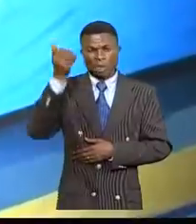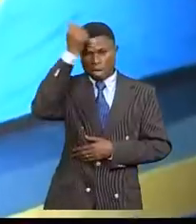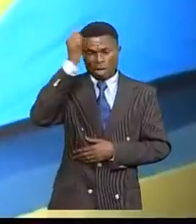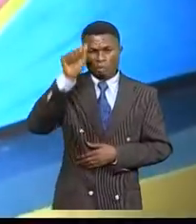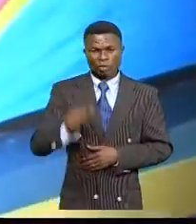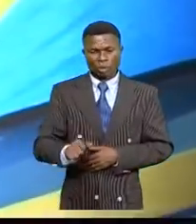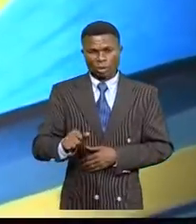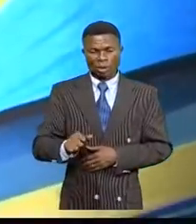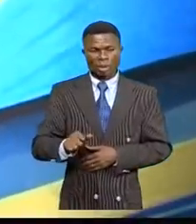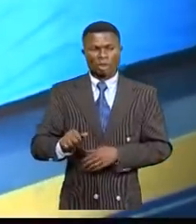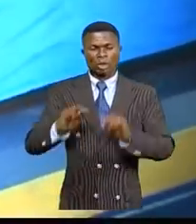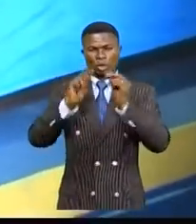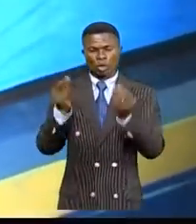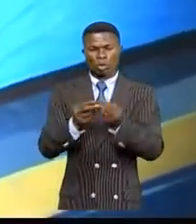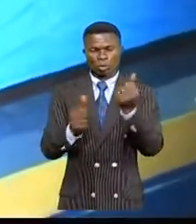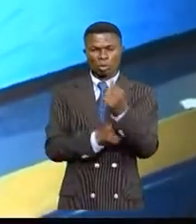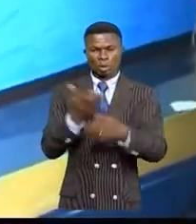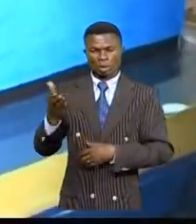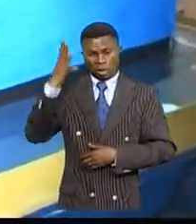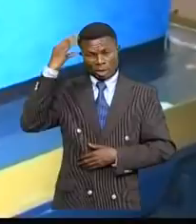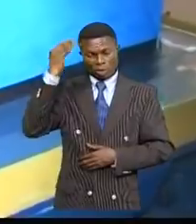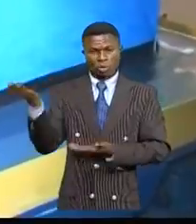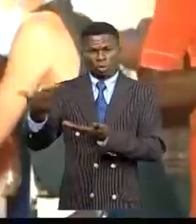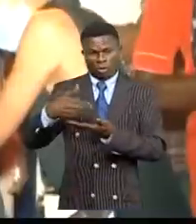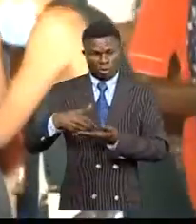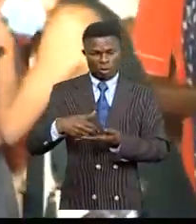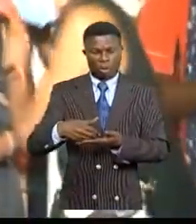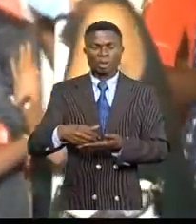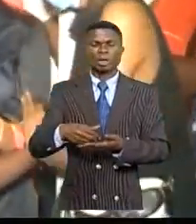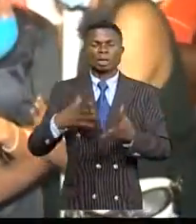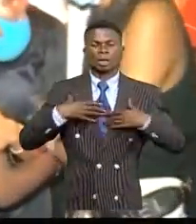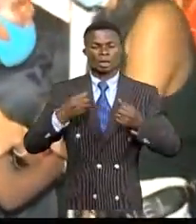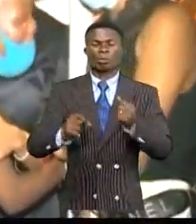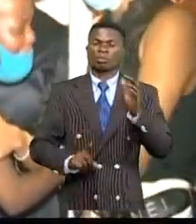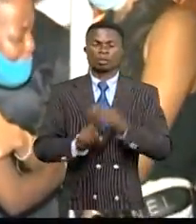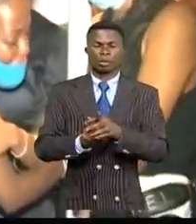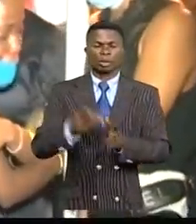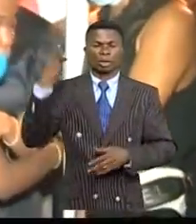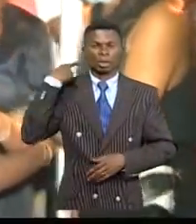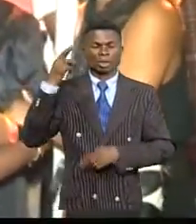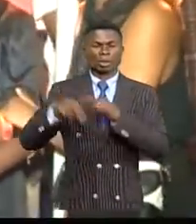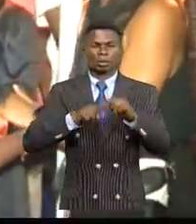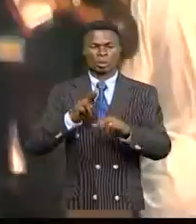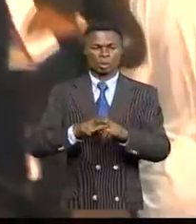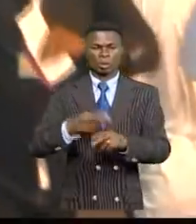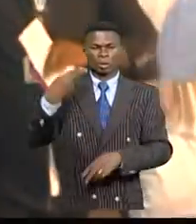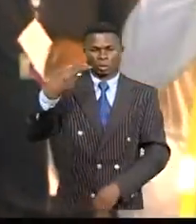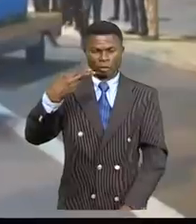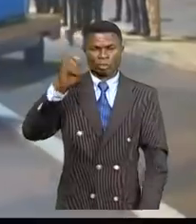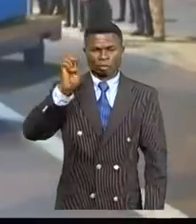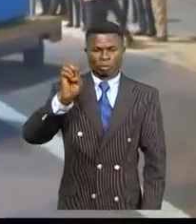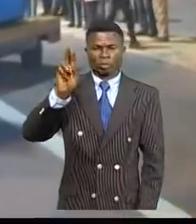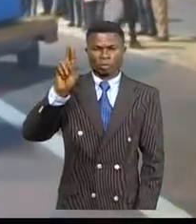avec certainement l'espoir d'y revenir, libéré de sa maladie. Hélas, le député national Henri Thomas Lokondo